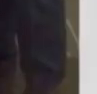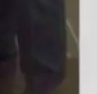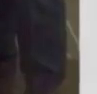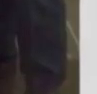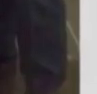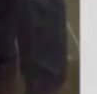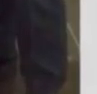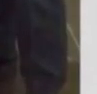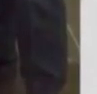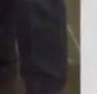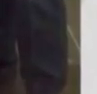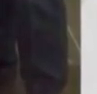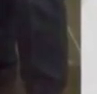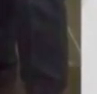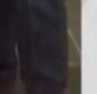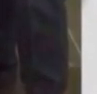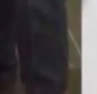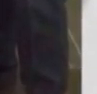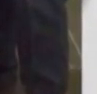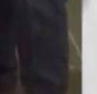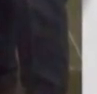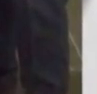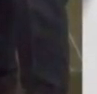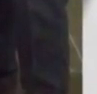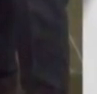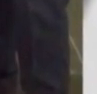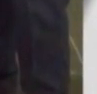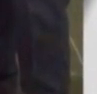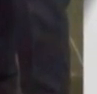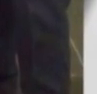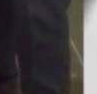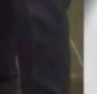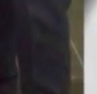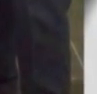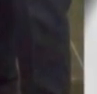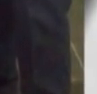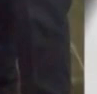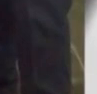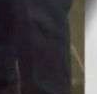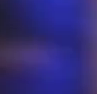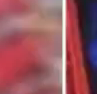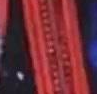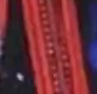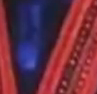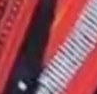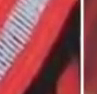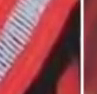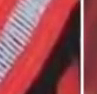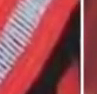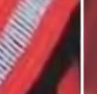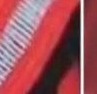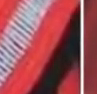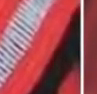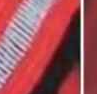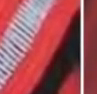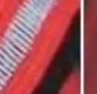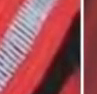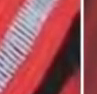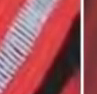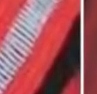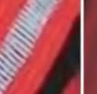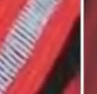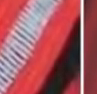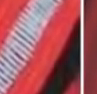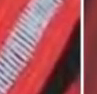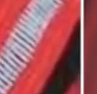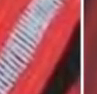at Bachelor of Theology sa Northwestern Christian University sa Florida, USA. Kumuha rin siya ng Doctorate on Customary Law